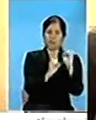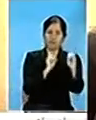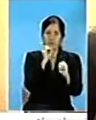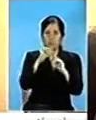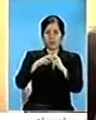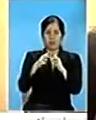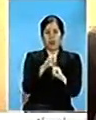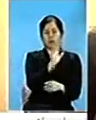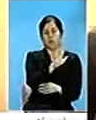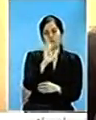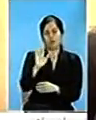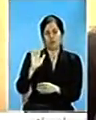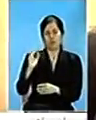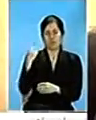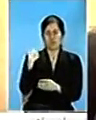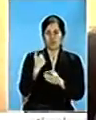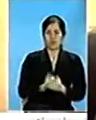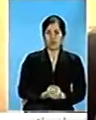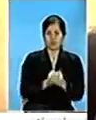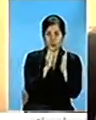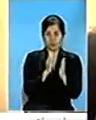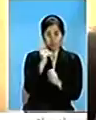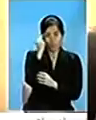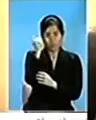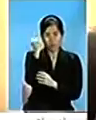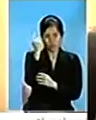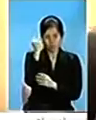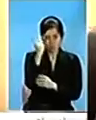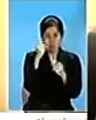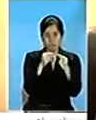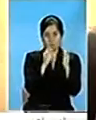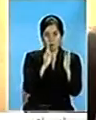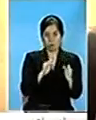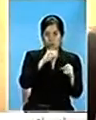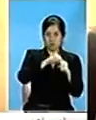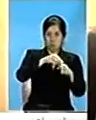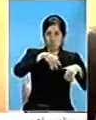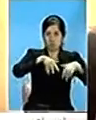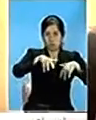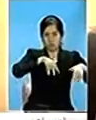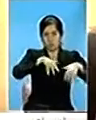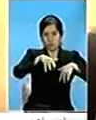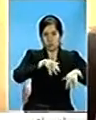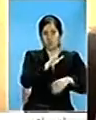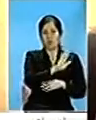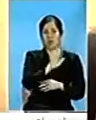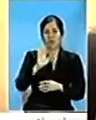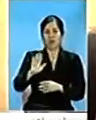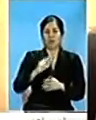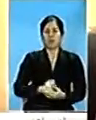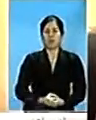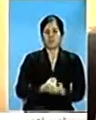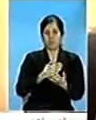ที่ดีที่คนที่รู้ดีที่สุดว่าเขามีปัญหาอะไรก็คือคนที่อยู่ในชุมชนนั้นๆหากแต่ว่าเราไม่ได้เพียงให้เข